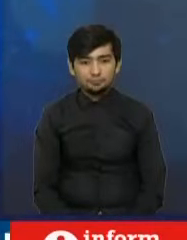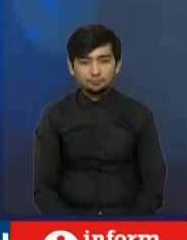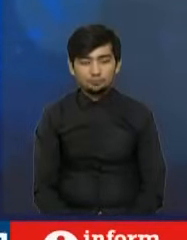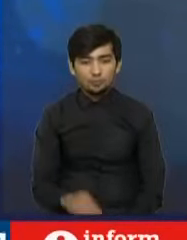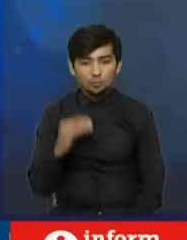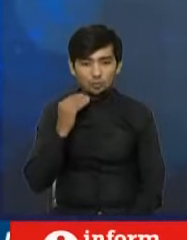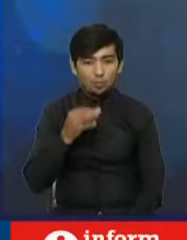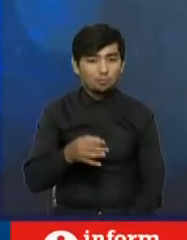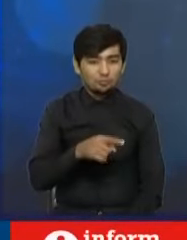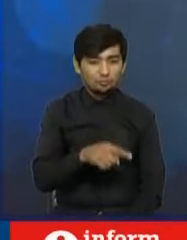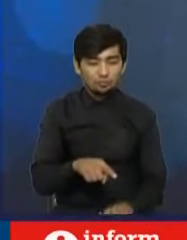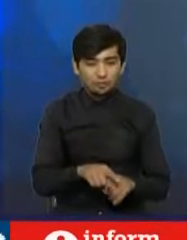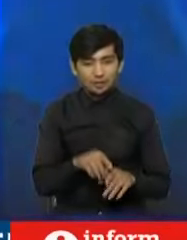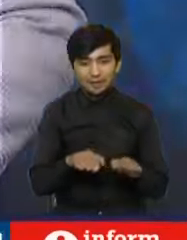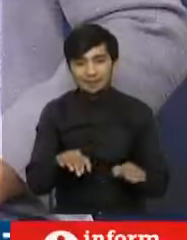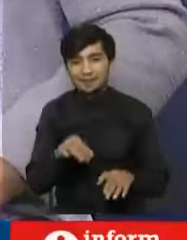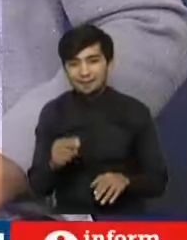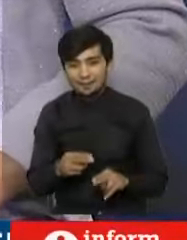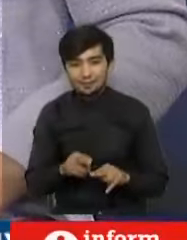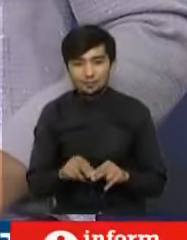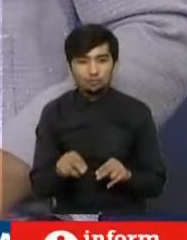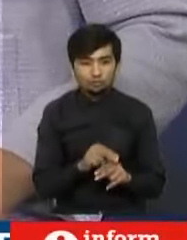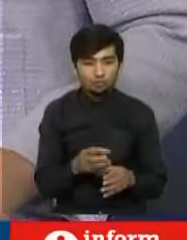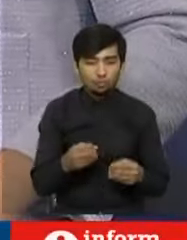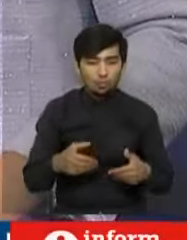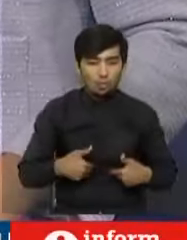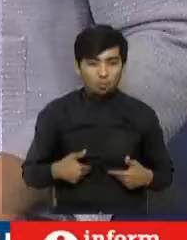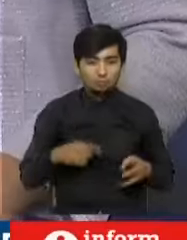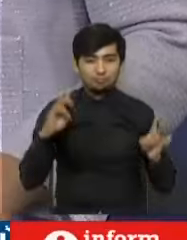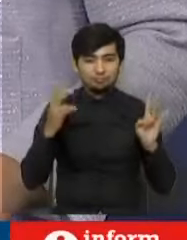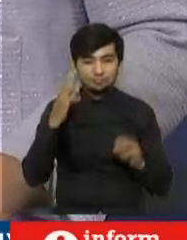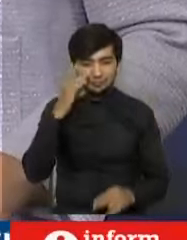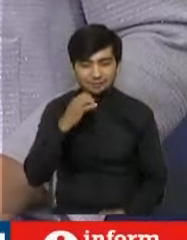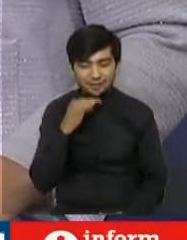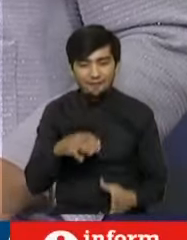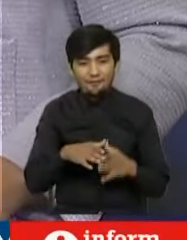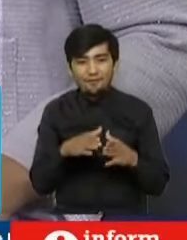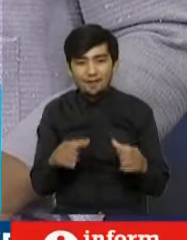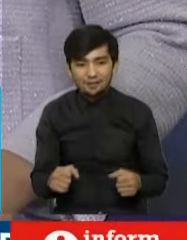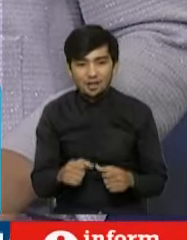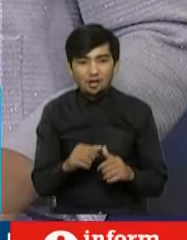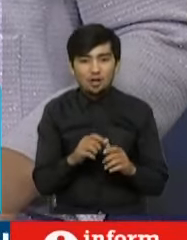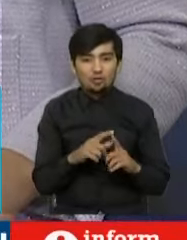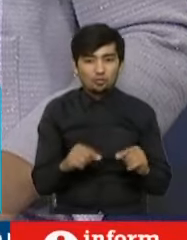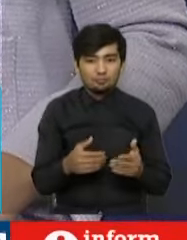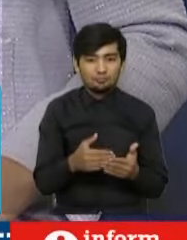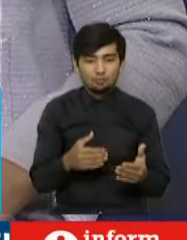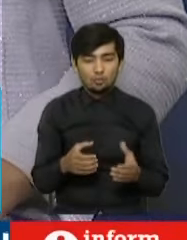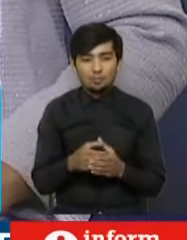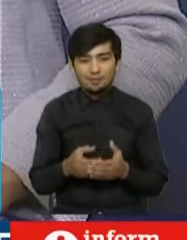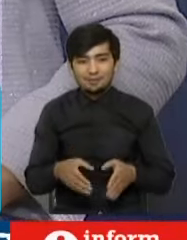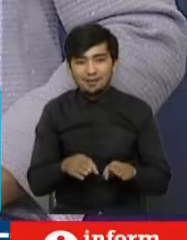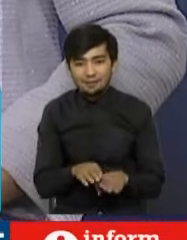Ал осы Түркістан облысындағы балабақша тәрбиешілері тағы да аштық жарияламақ. Өйткені жергілікті билік мектеп алды дайындық тобы жабылған соң